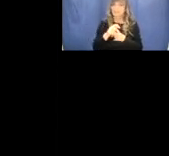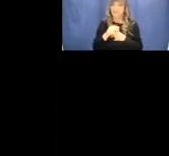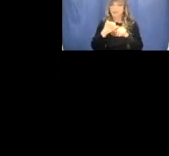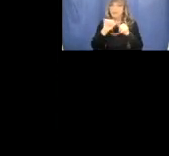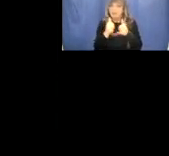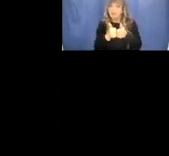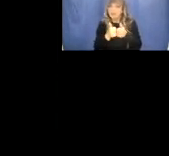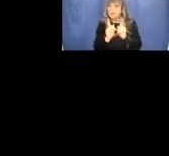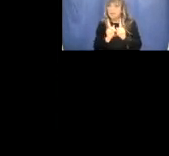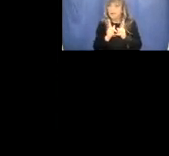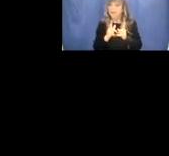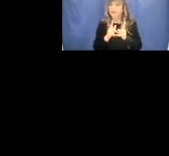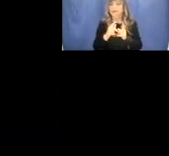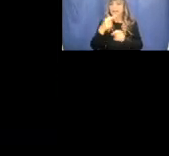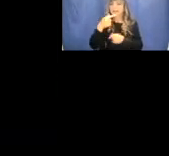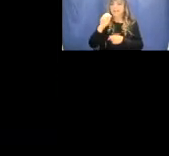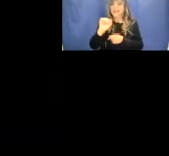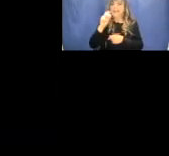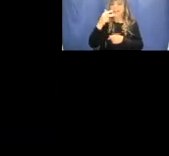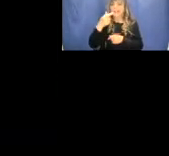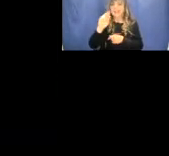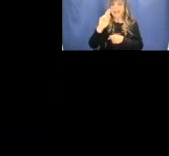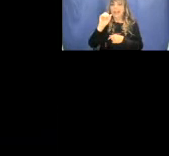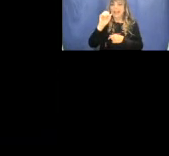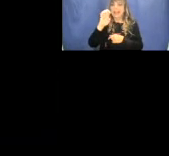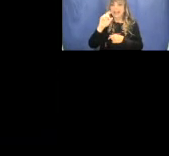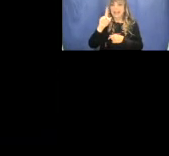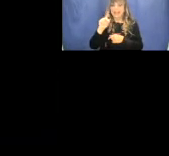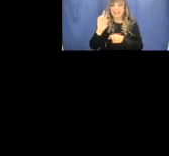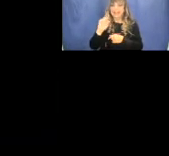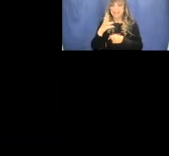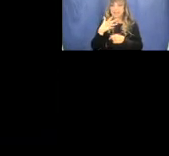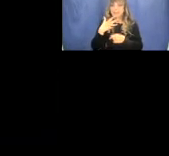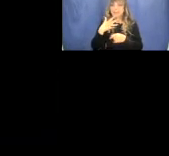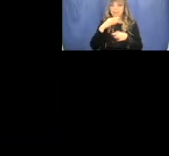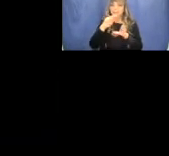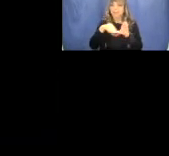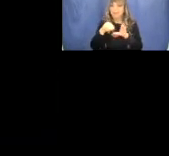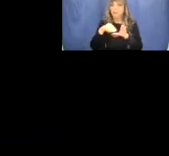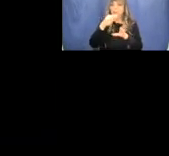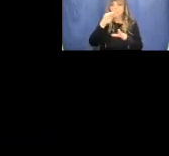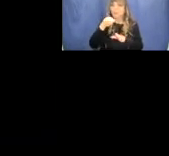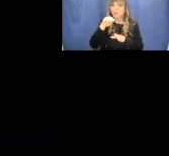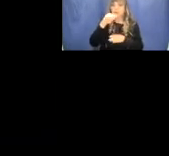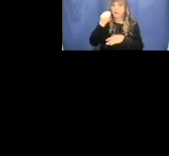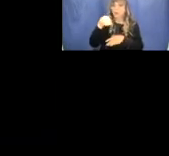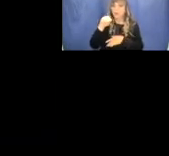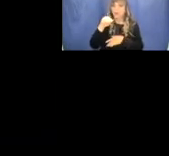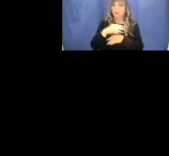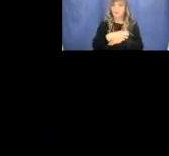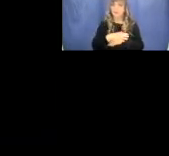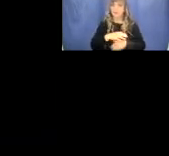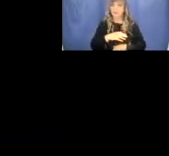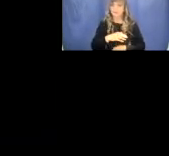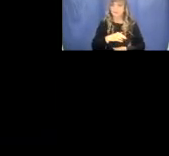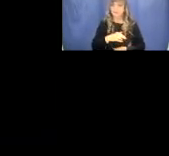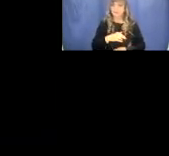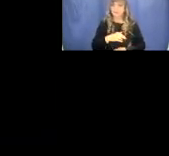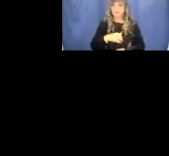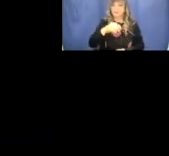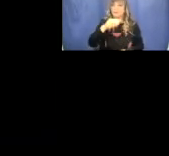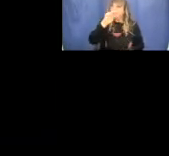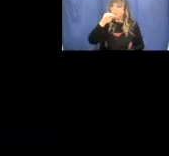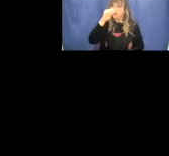tetraedri però vedete vengono lasciate delle cavità qui ce n'è una qui ce n'è un'altra specie non altra queste cavità